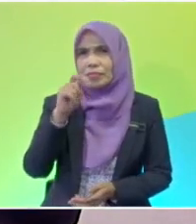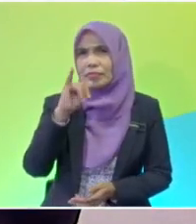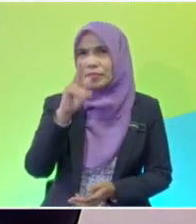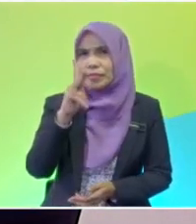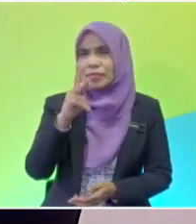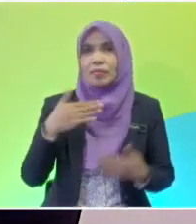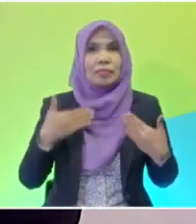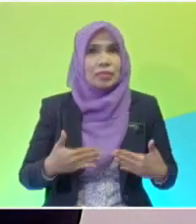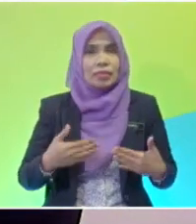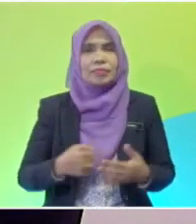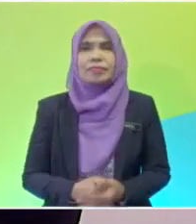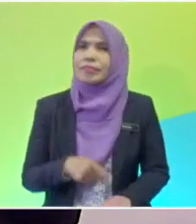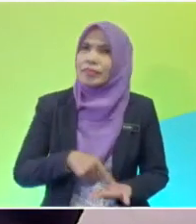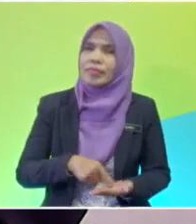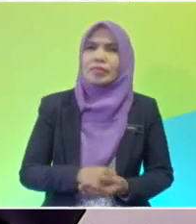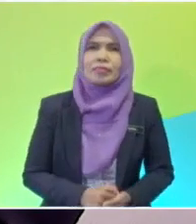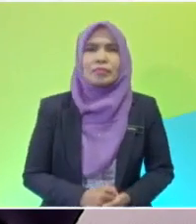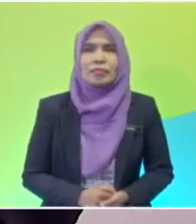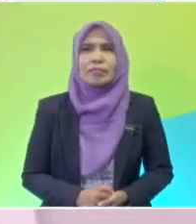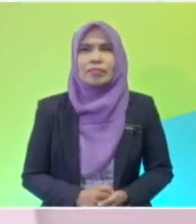salah satu daripada tanda-tanda